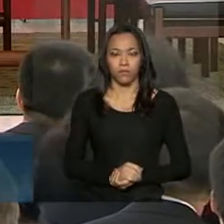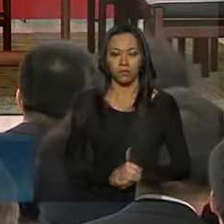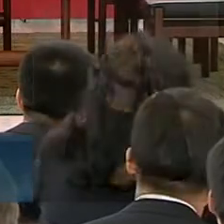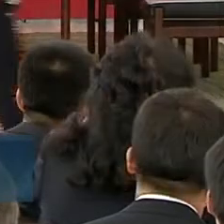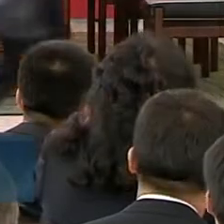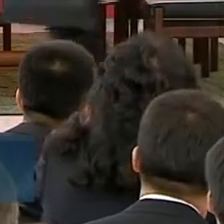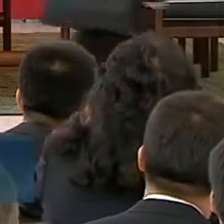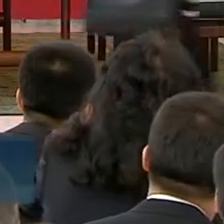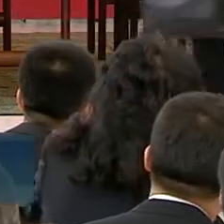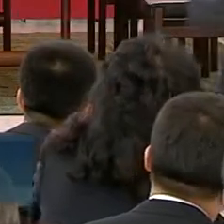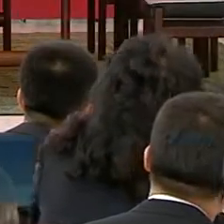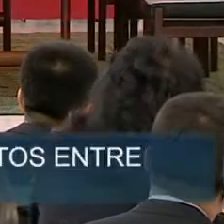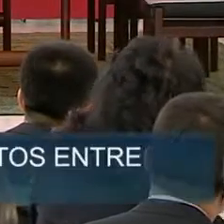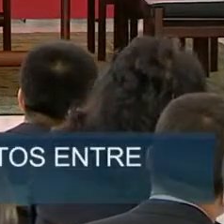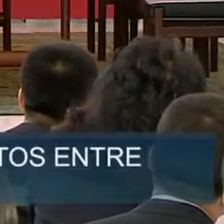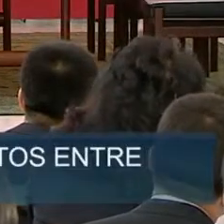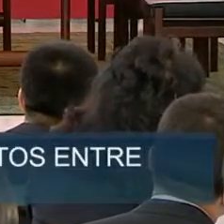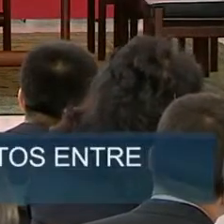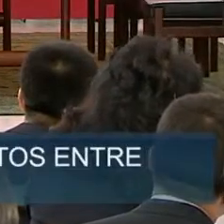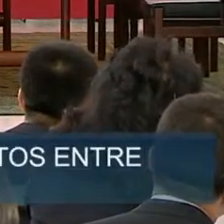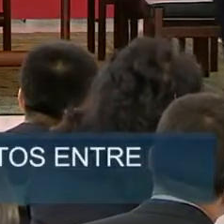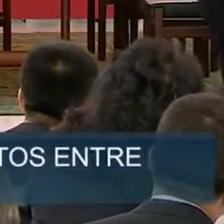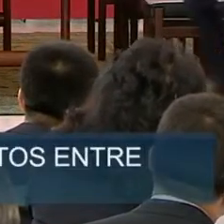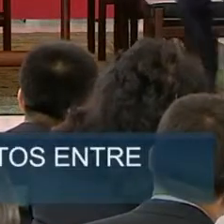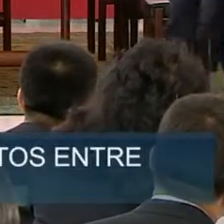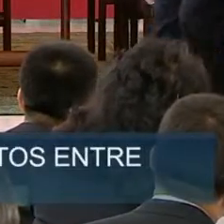请中信通信公司高级副总裁熊辉、巴西 Telefônica Vivo